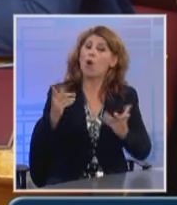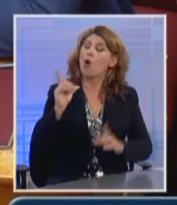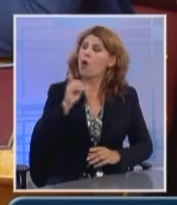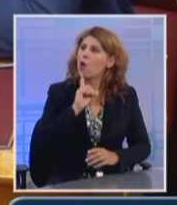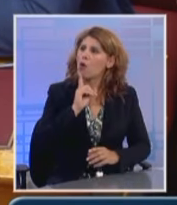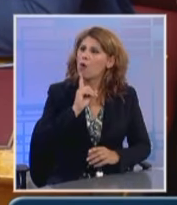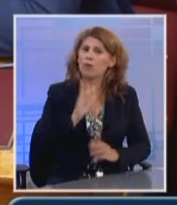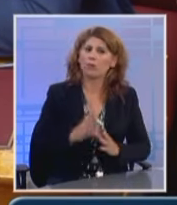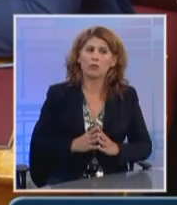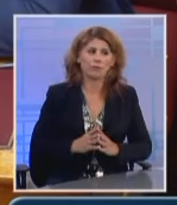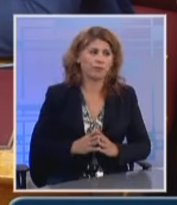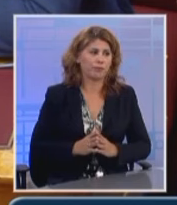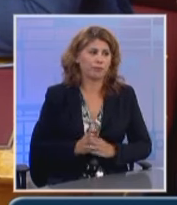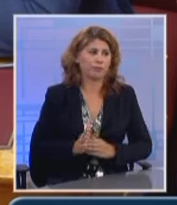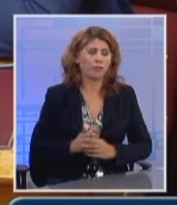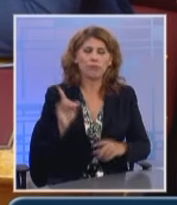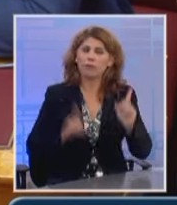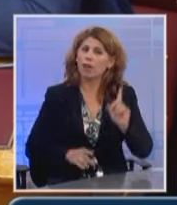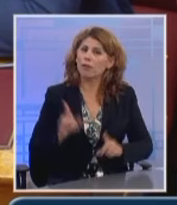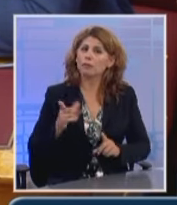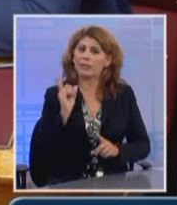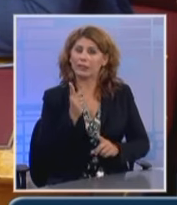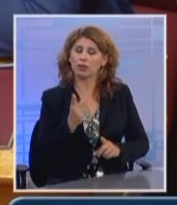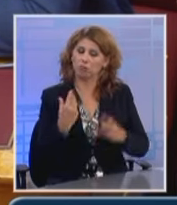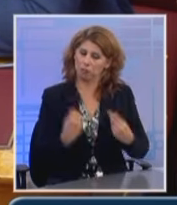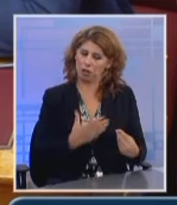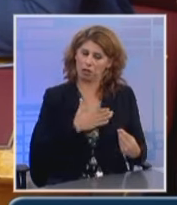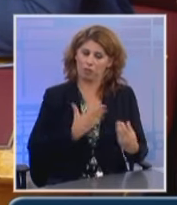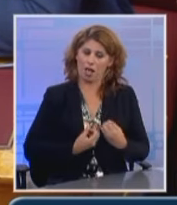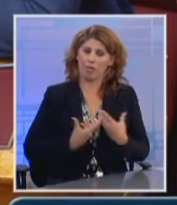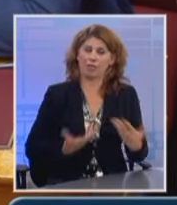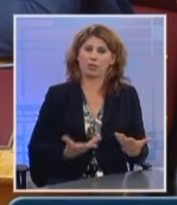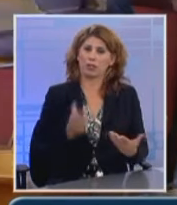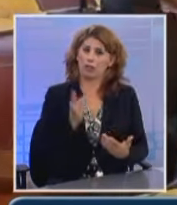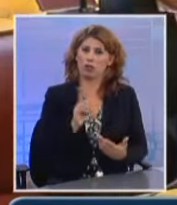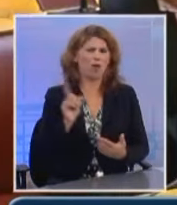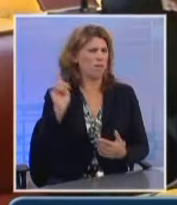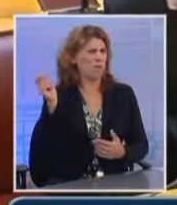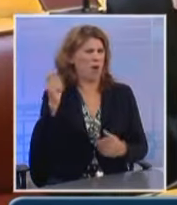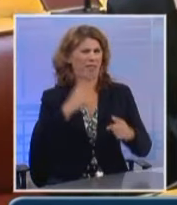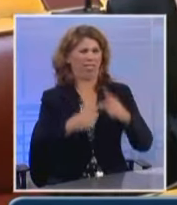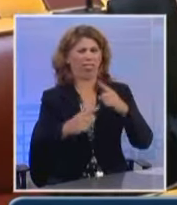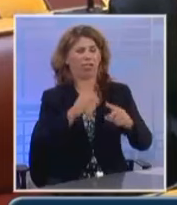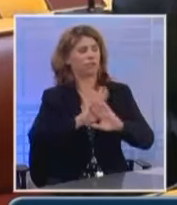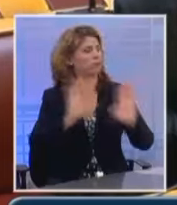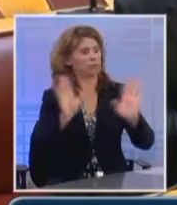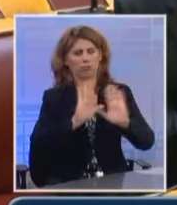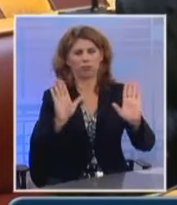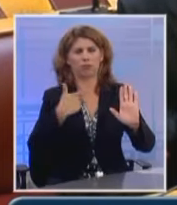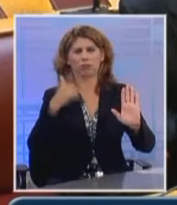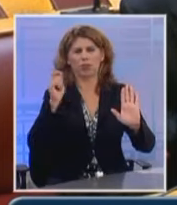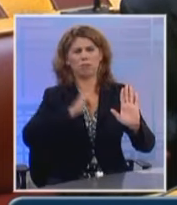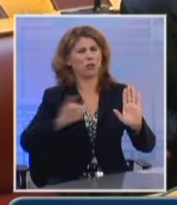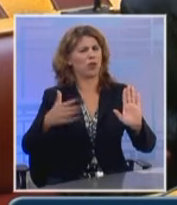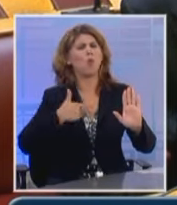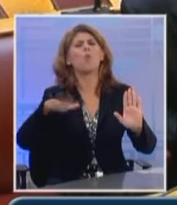θέσεις κριτικής με την καλοπροαίρετη σημασία, όχι πολιτική κριτική. Εγώ δεν μ' αρέσει ούτε πολιτικός ήμουν ποτέ,